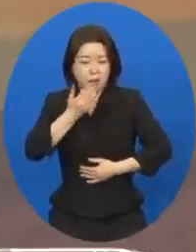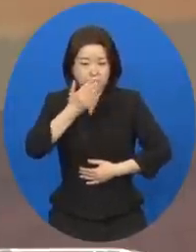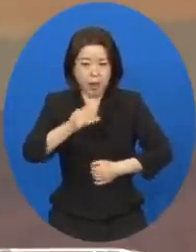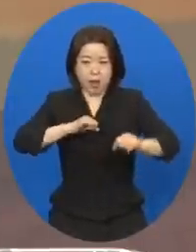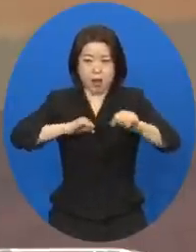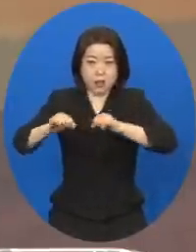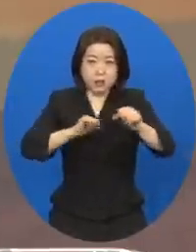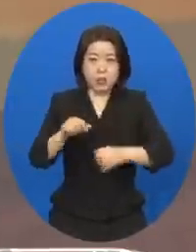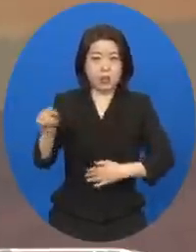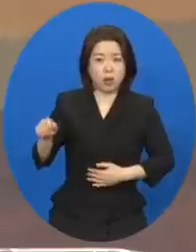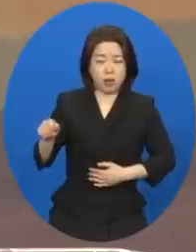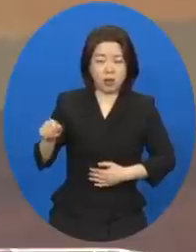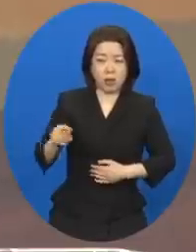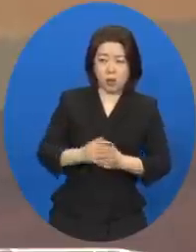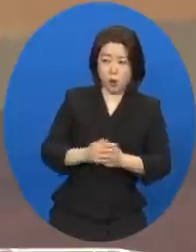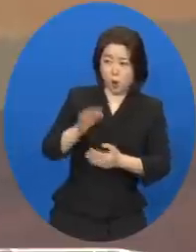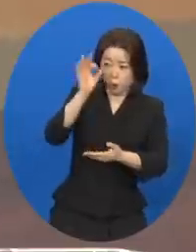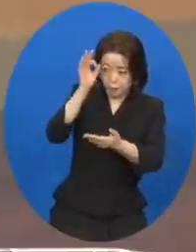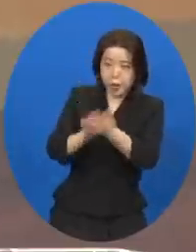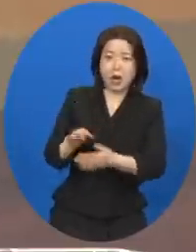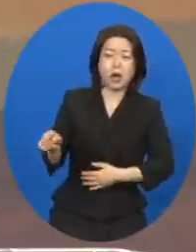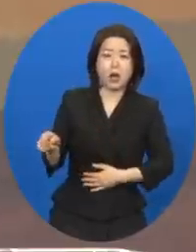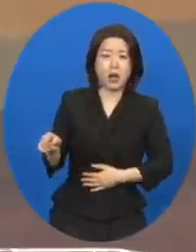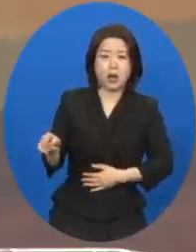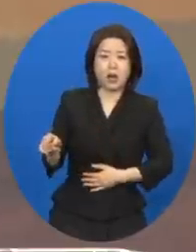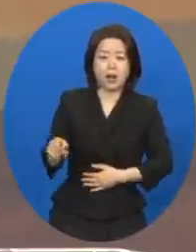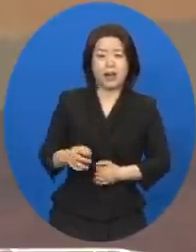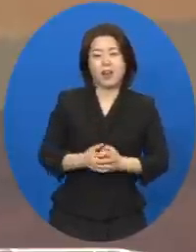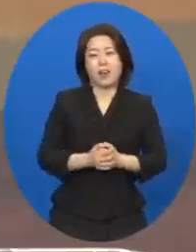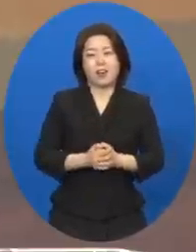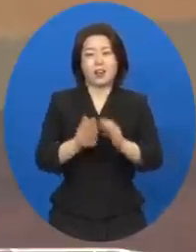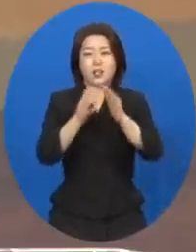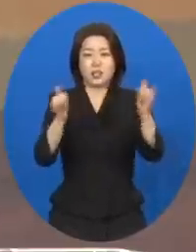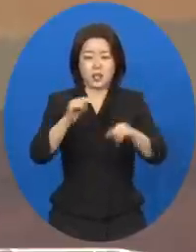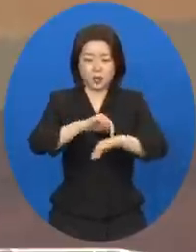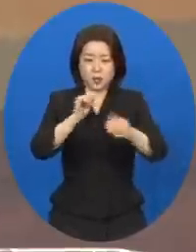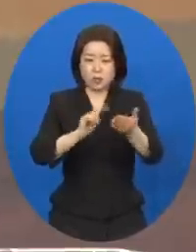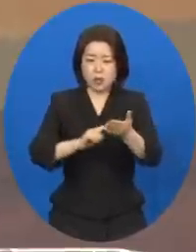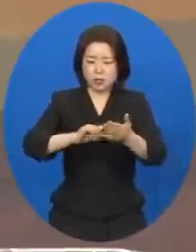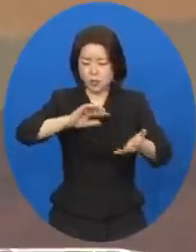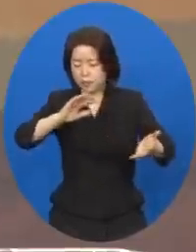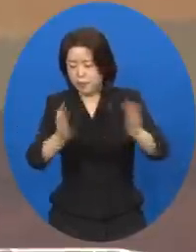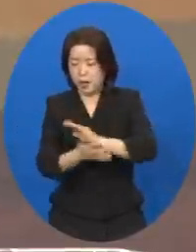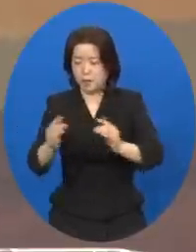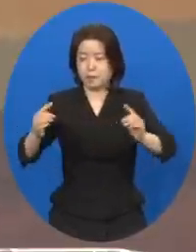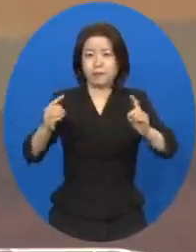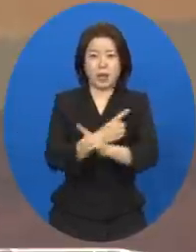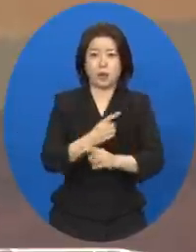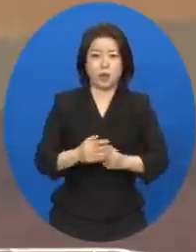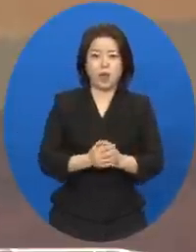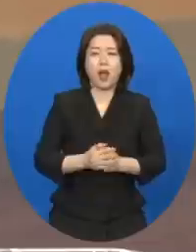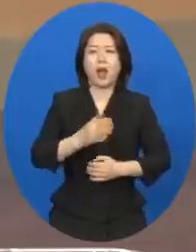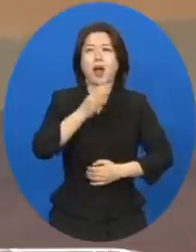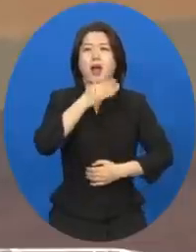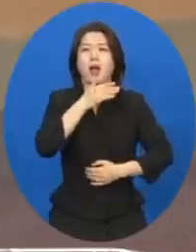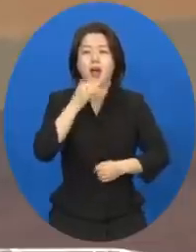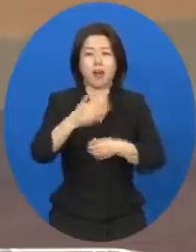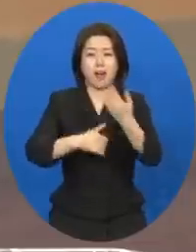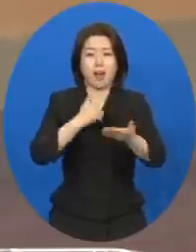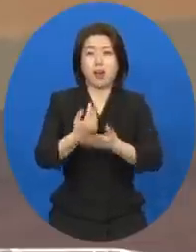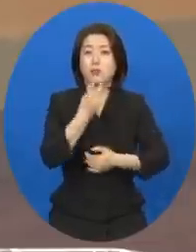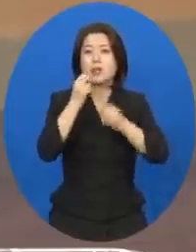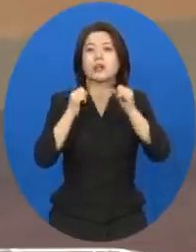역사들을 사람들이 본 거예요. 그리고 사람들의 마음이 확 뒤집어진 겁니다. 하나님은